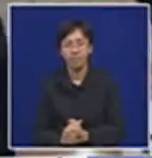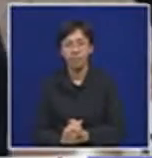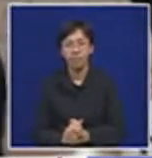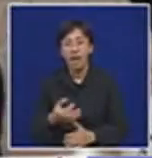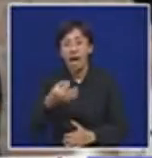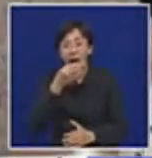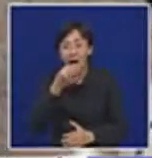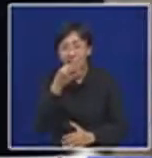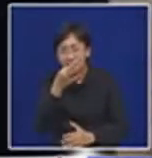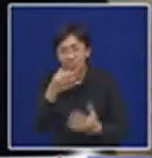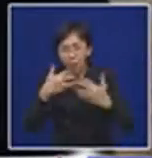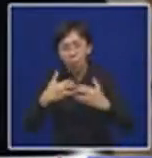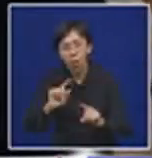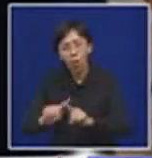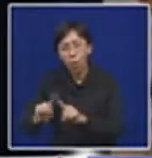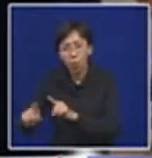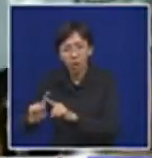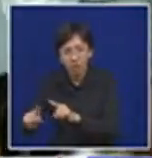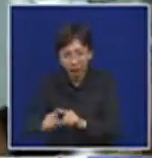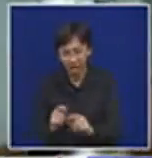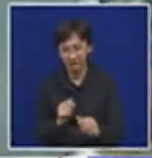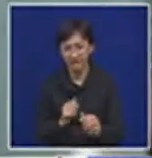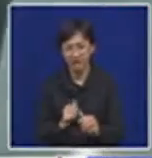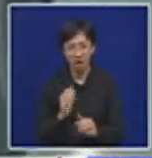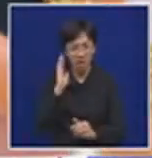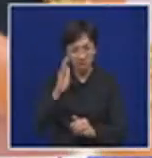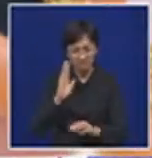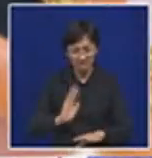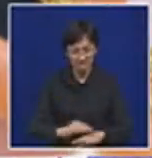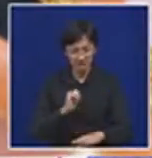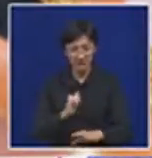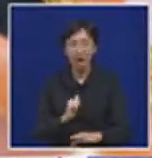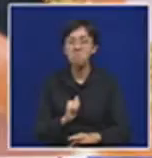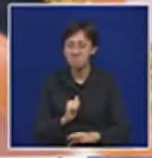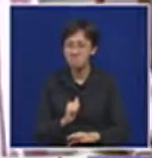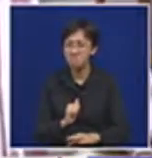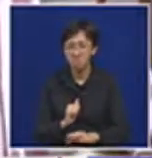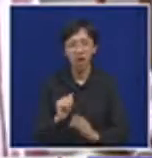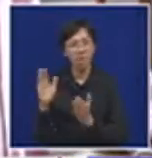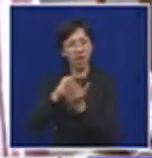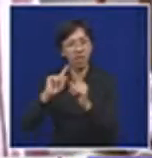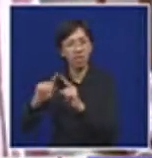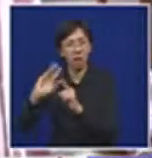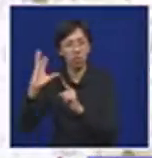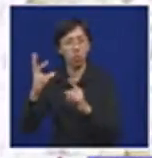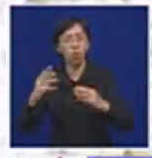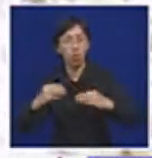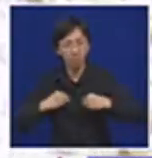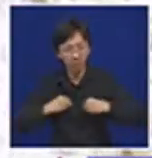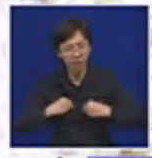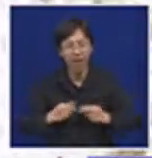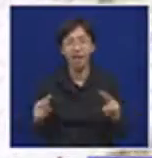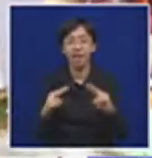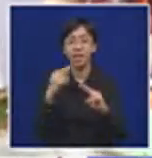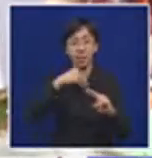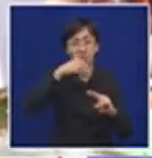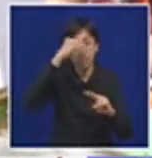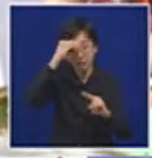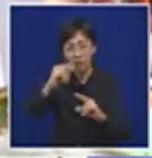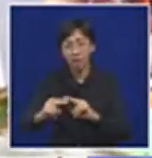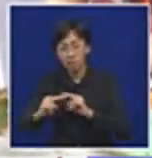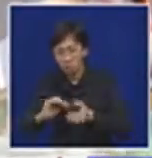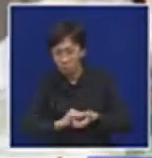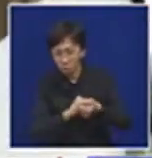ชาชีพอาชีวศึกษาให้สามารถแข่งขันได้ในตลาดโลกเป็นเป้าหมายหนึ่งที่กระทรวงศึกษาธิการและภาคเอกชนร่วมกันผลัก